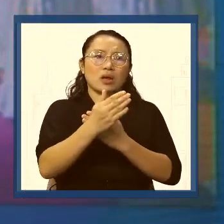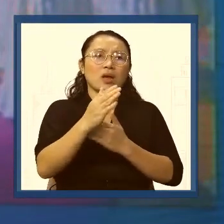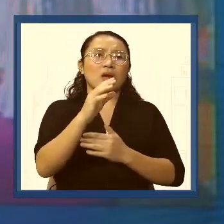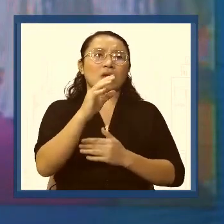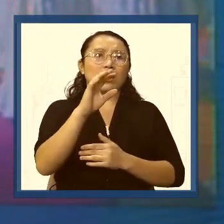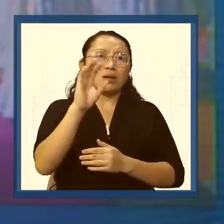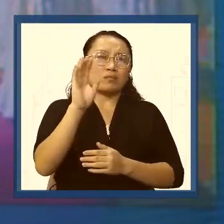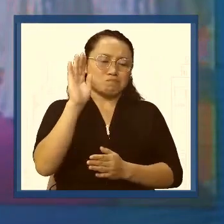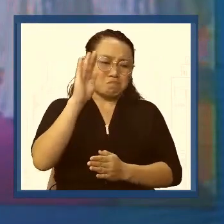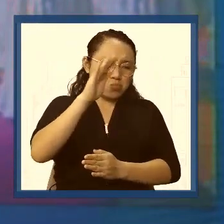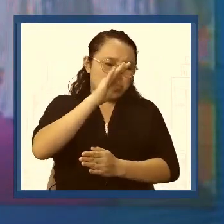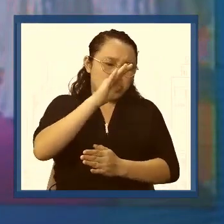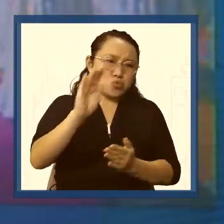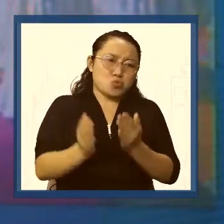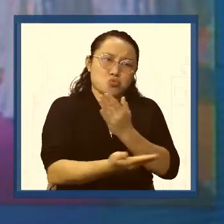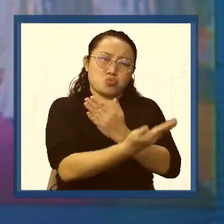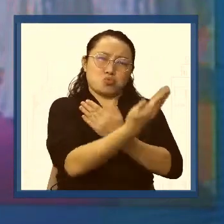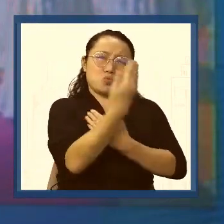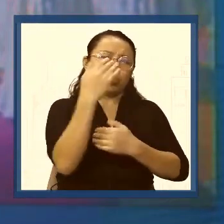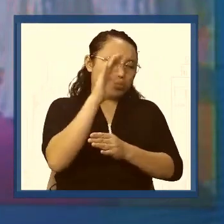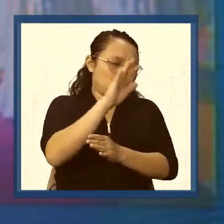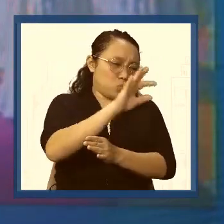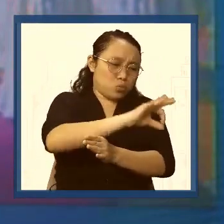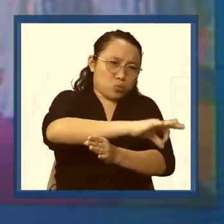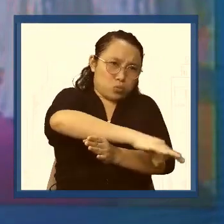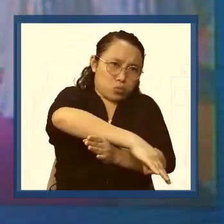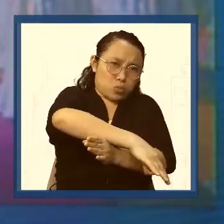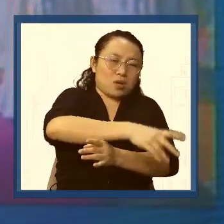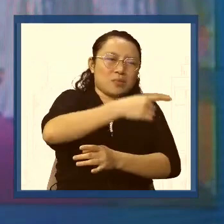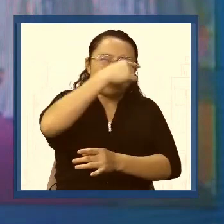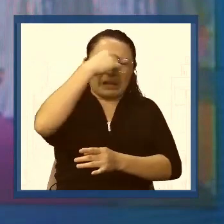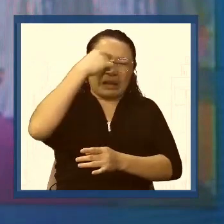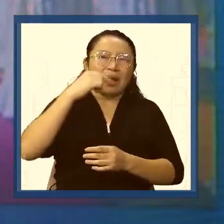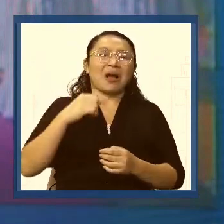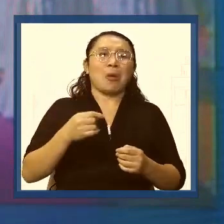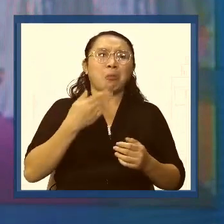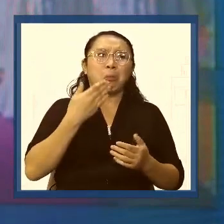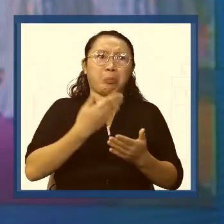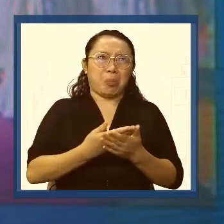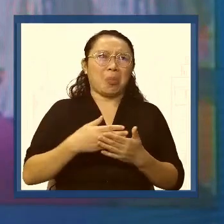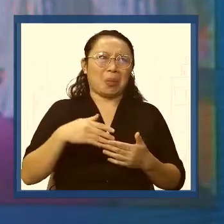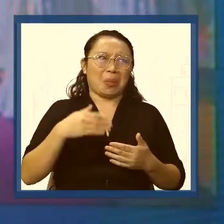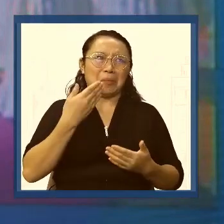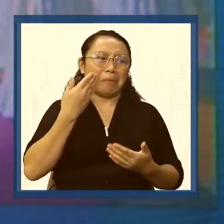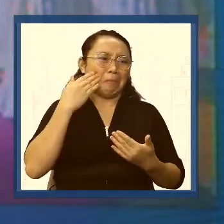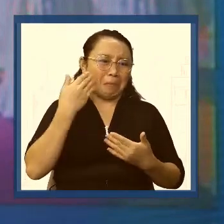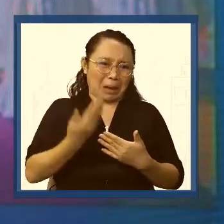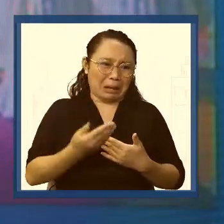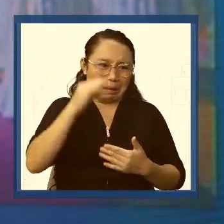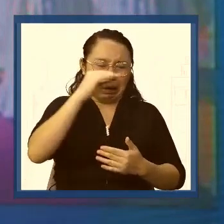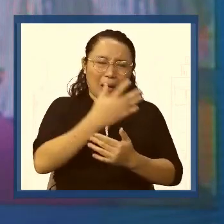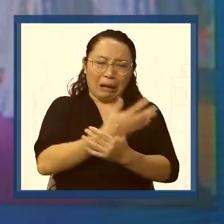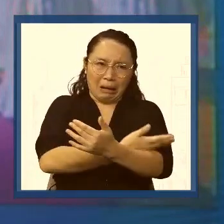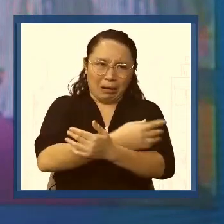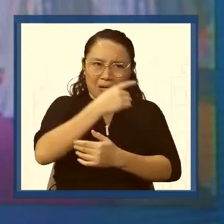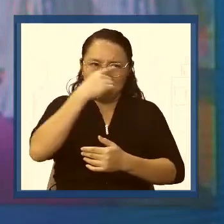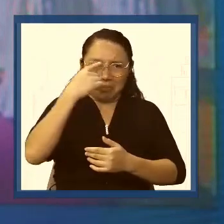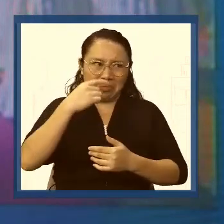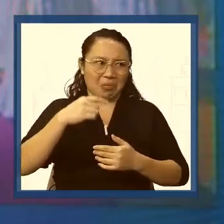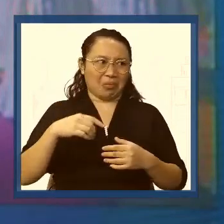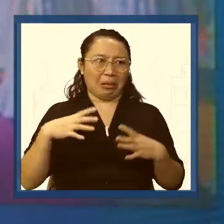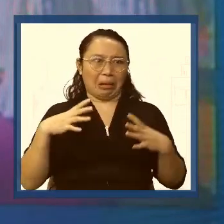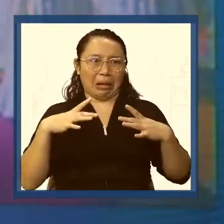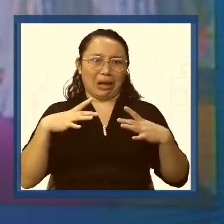gabi, mag-atiman siyang bana. Isa, may ragyo rin namatay itong bana, kay kapoy kayo, daghang kay kong trabaho. Isa, kahayahay ras kong bana